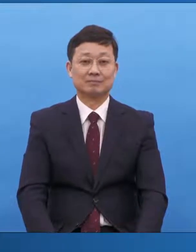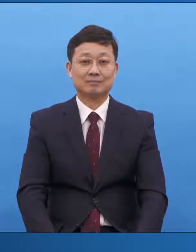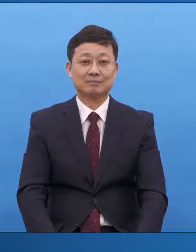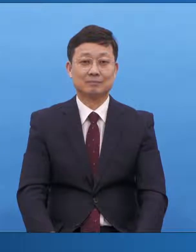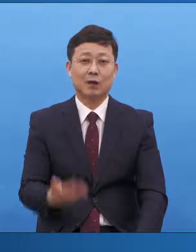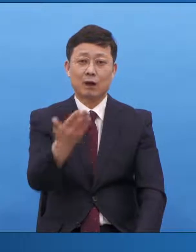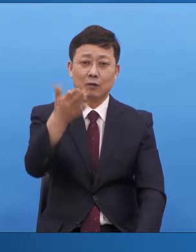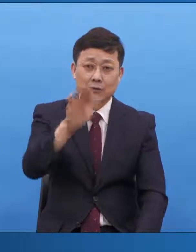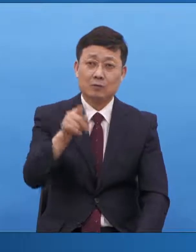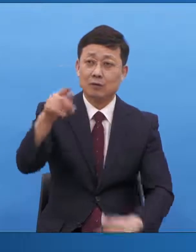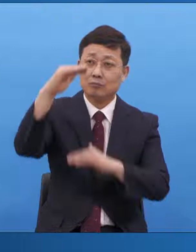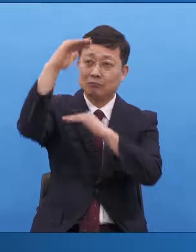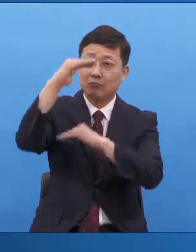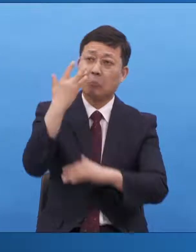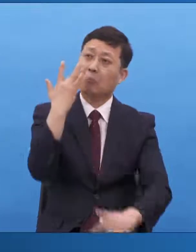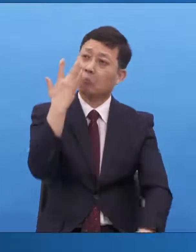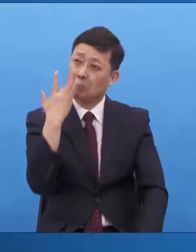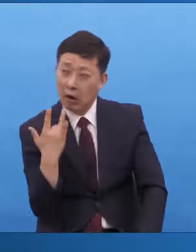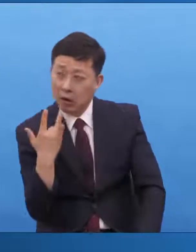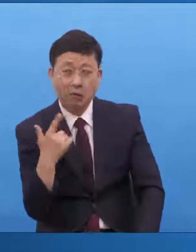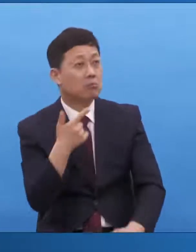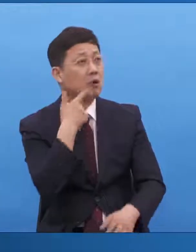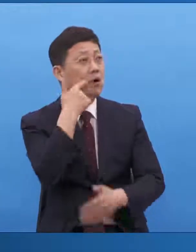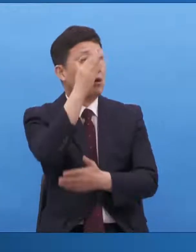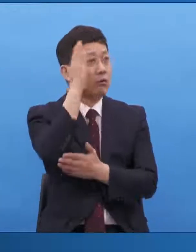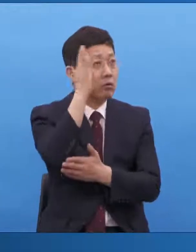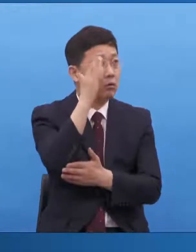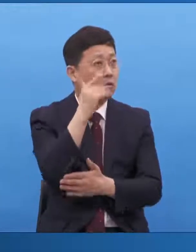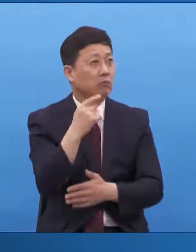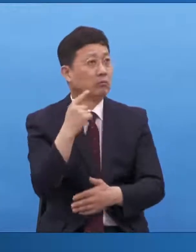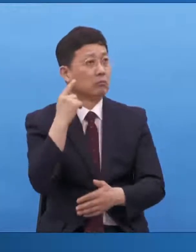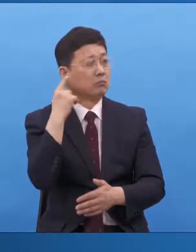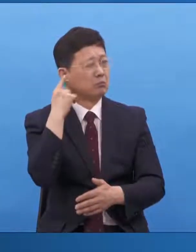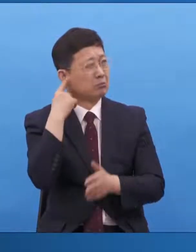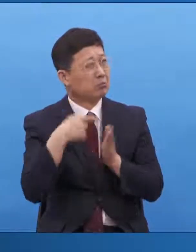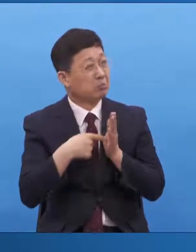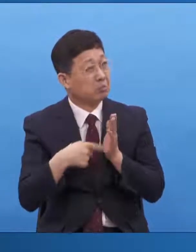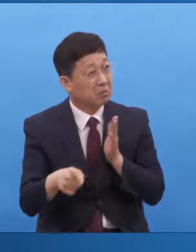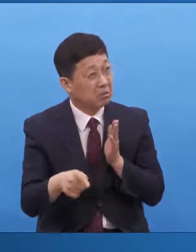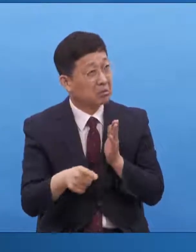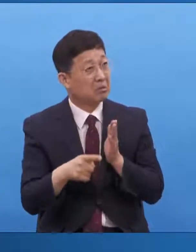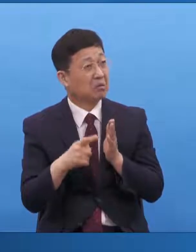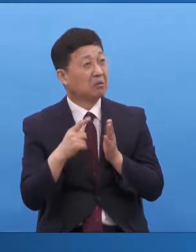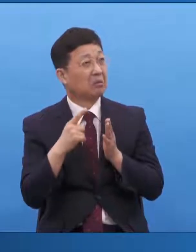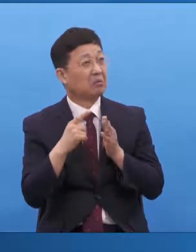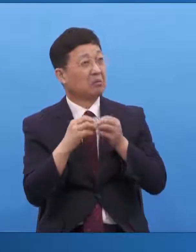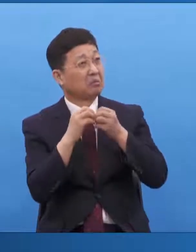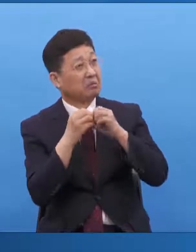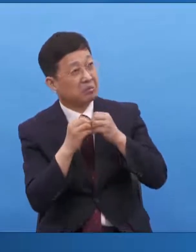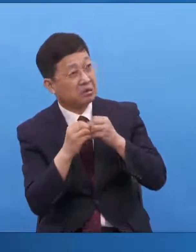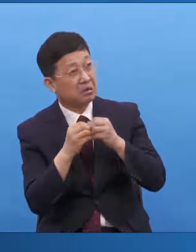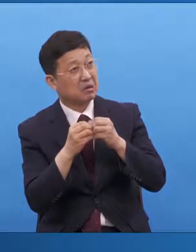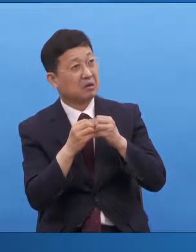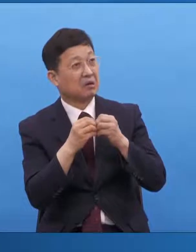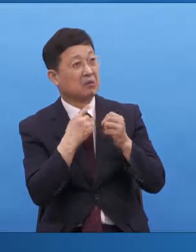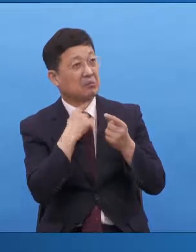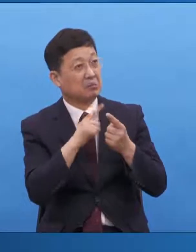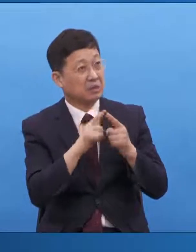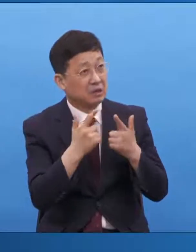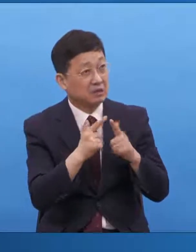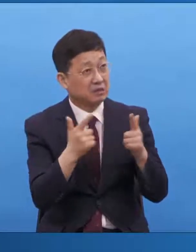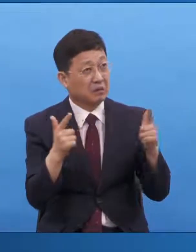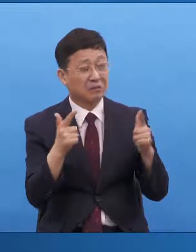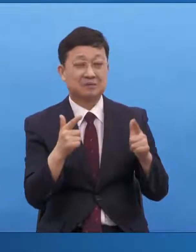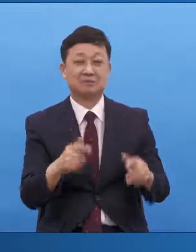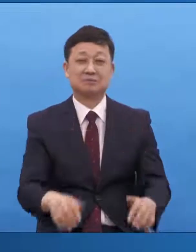communication. 근데 이게 안 되면 교회가 설교도 귀에 들어오지도 않아요. 들어와도 내 입에 맞는 것만 차는 거예요. If this is not taking place, then you don't even you can't even